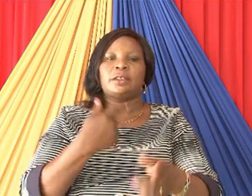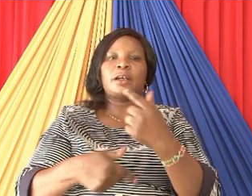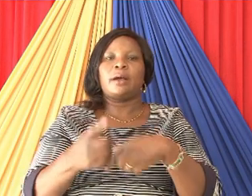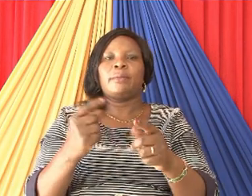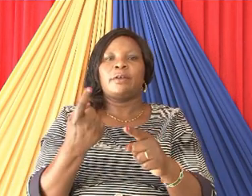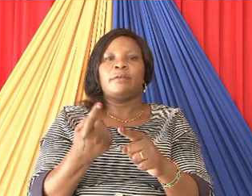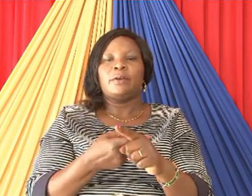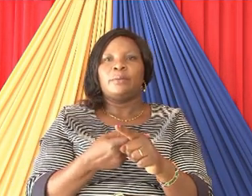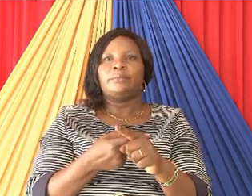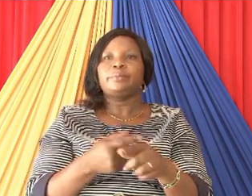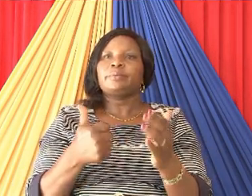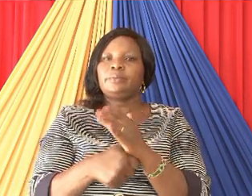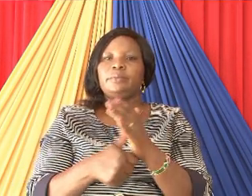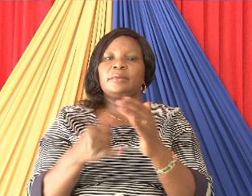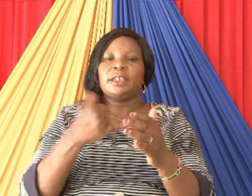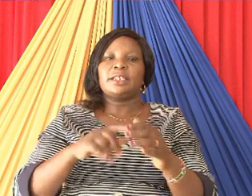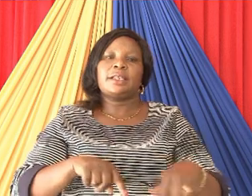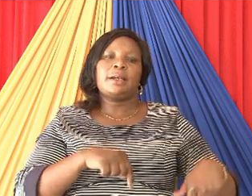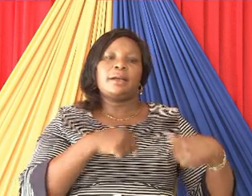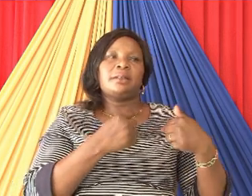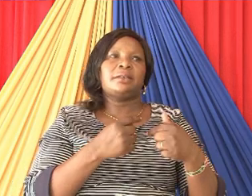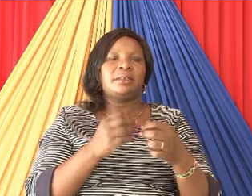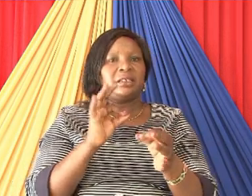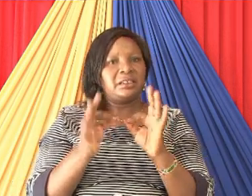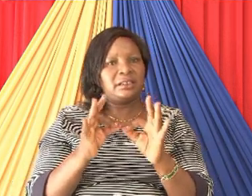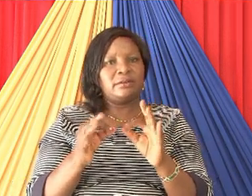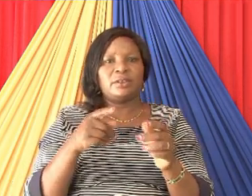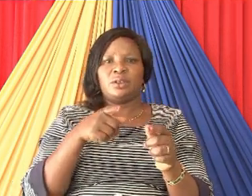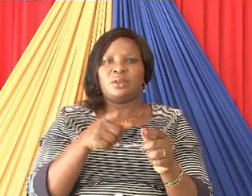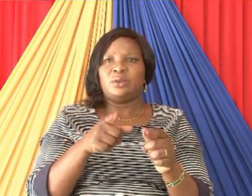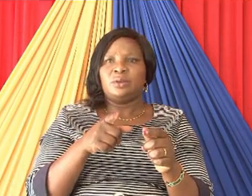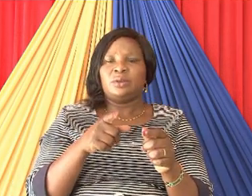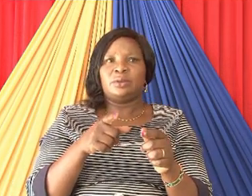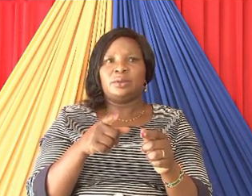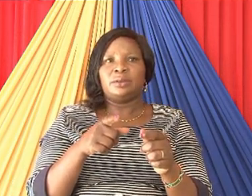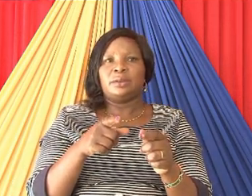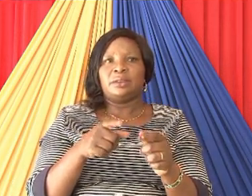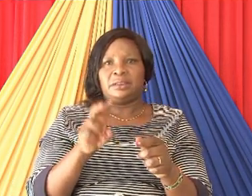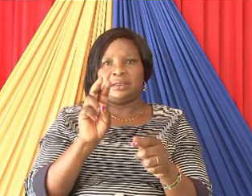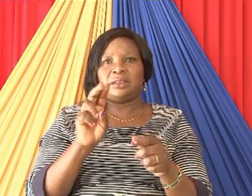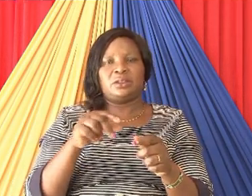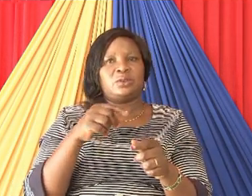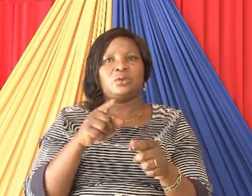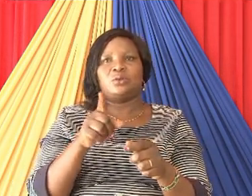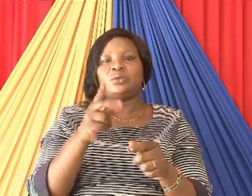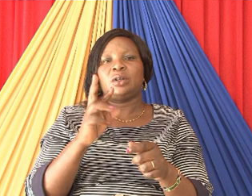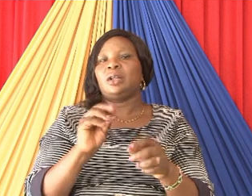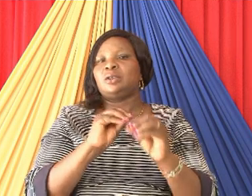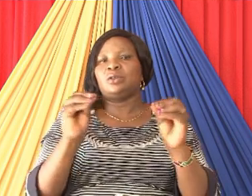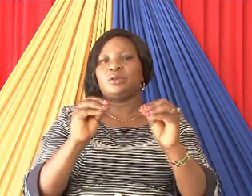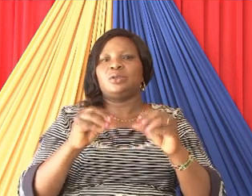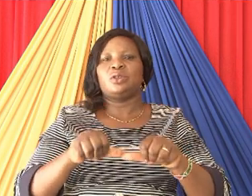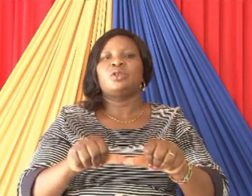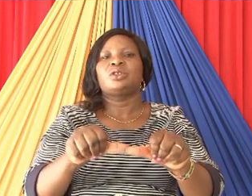heart. Ukiona hauzai mazao, ukiona hauendi mbele katika maisha yako ya Ukristo, shida ni